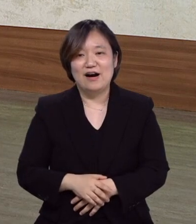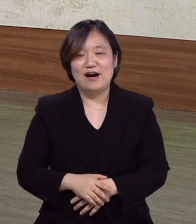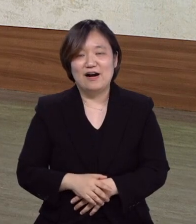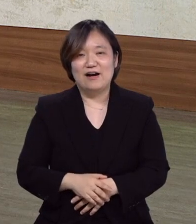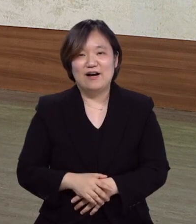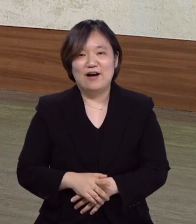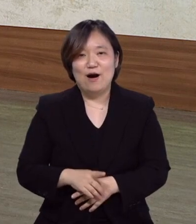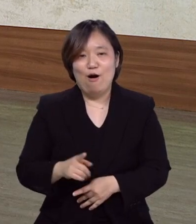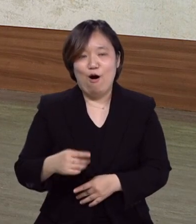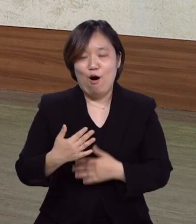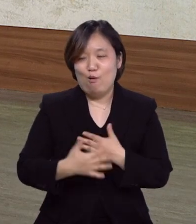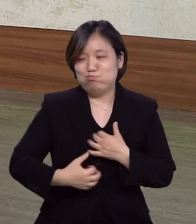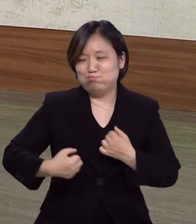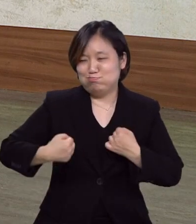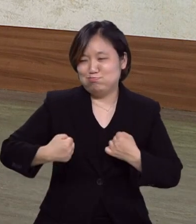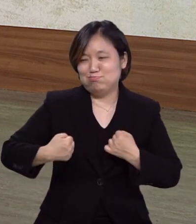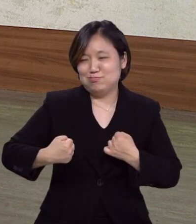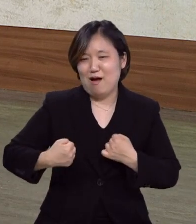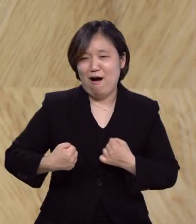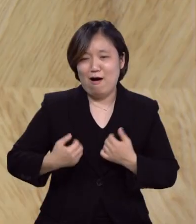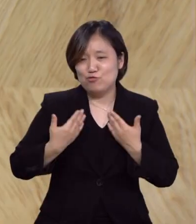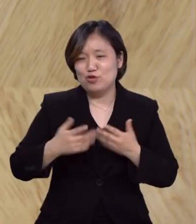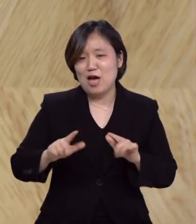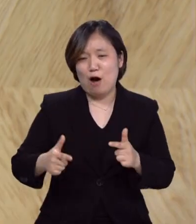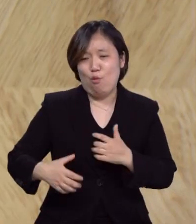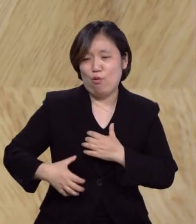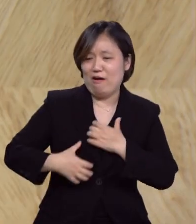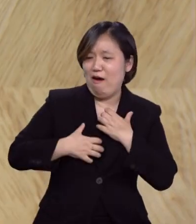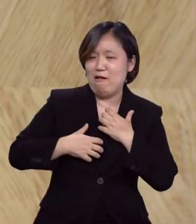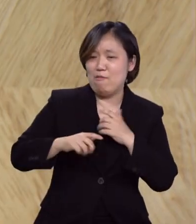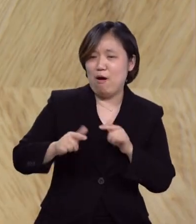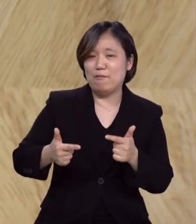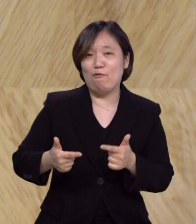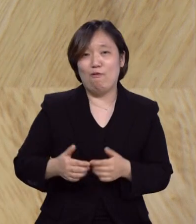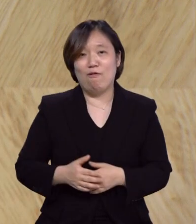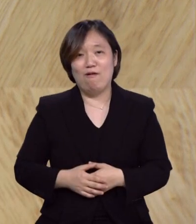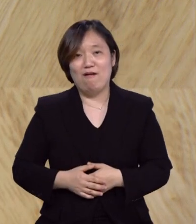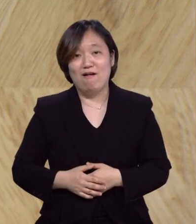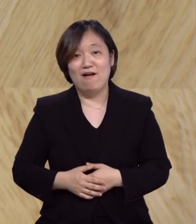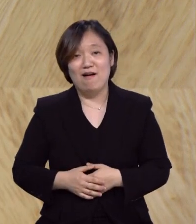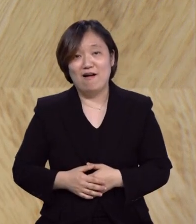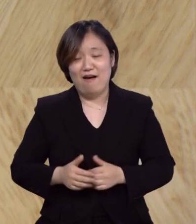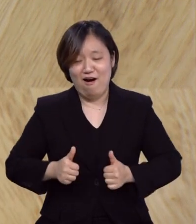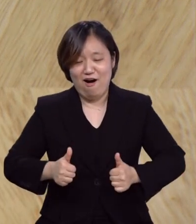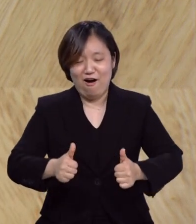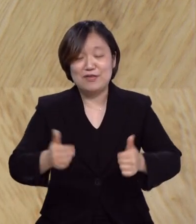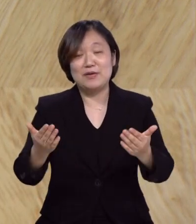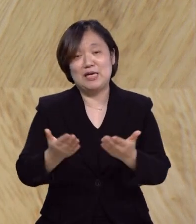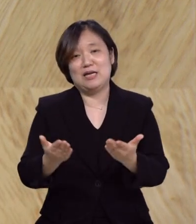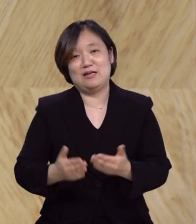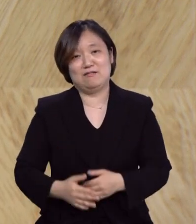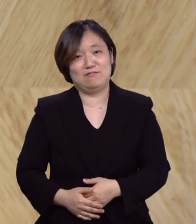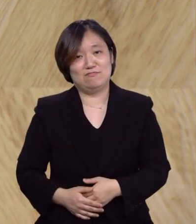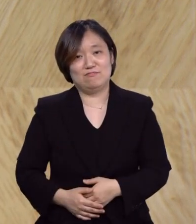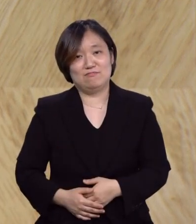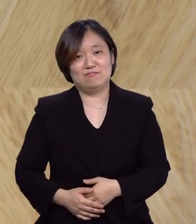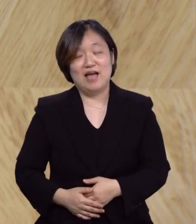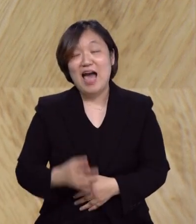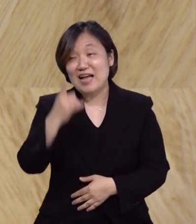이제 체력이 씩씩한 분이었는데 근데이 형각 스님이 사실은 남들이 볼